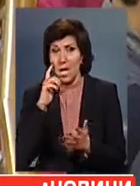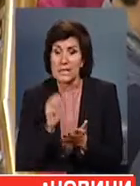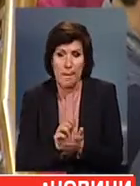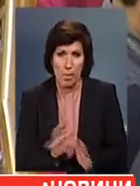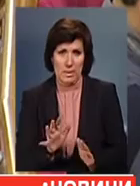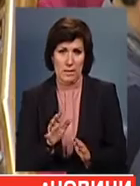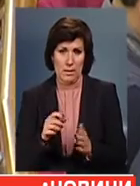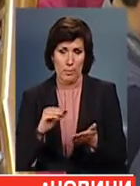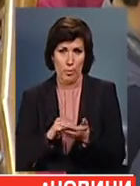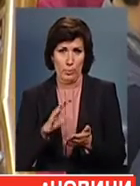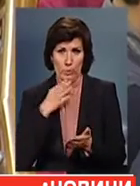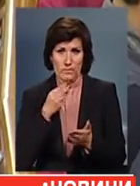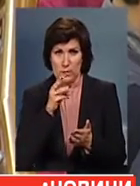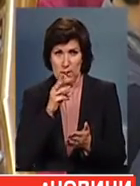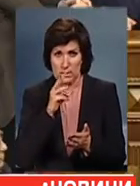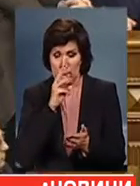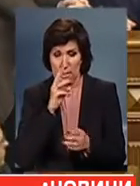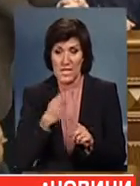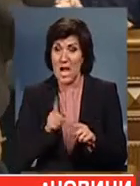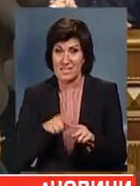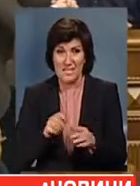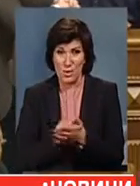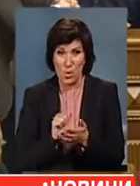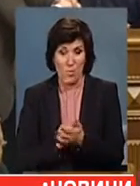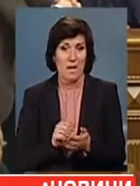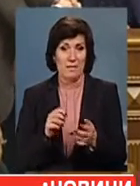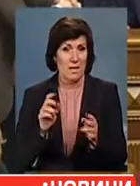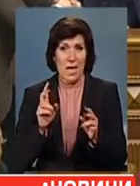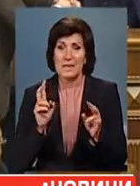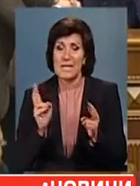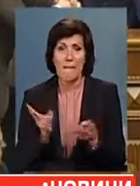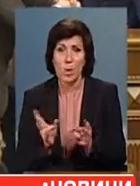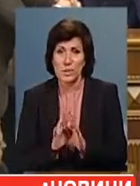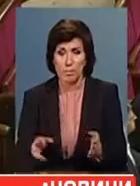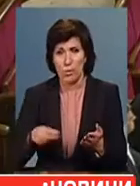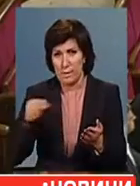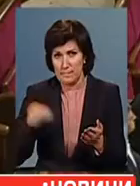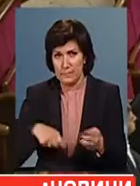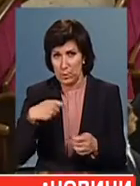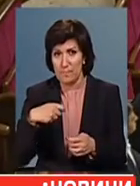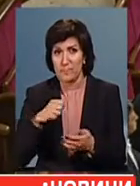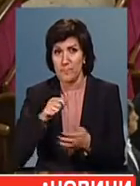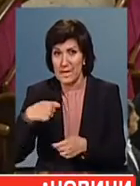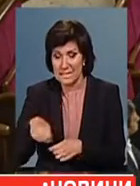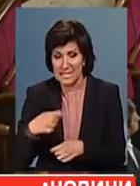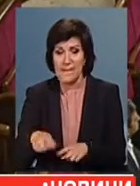свою зарплатню. Оскільки документ не потребує підпису президента, він набув чинності. Опозиційний блок уже